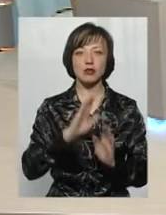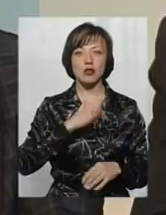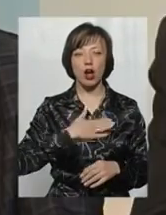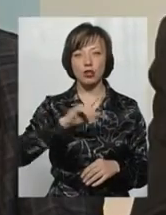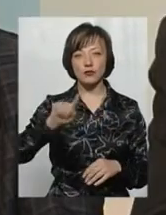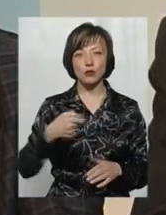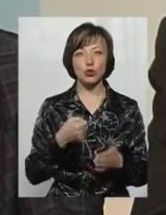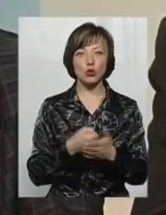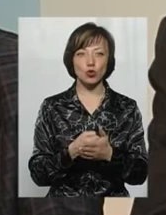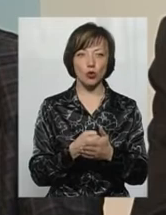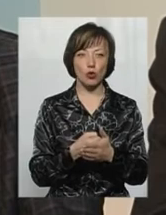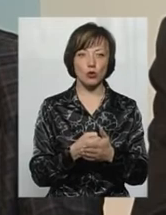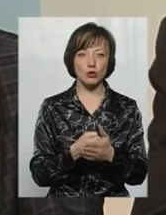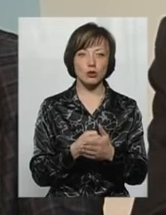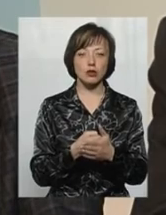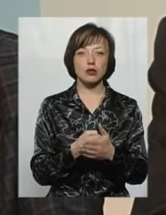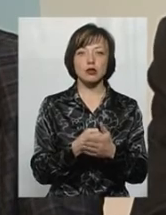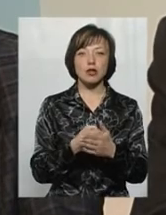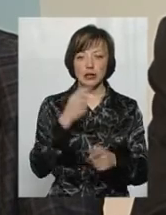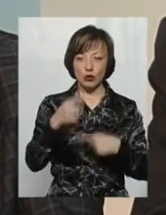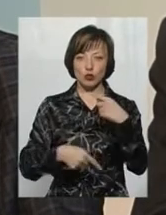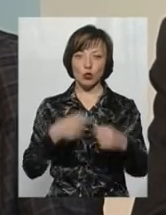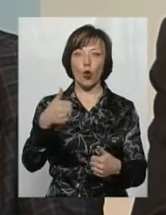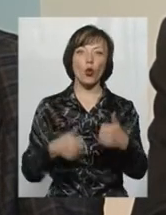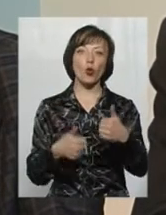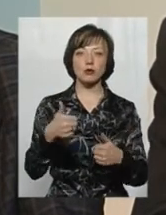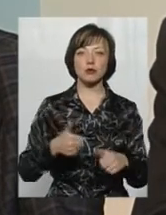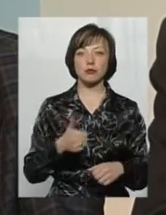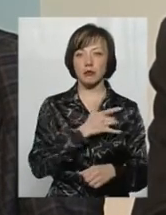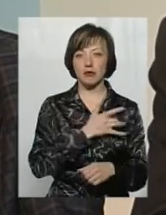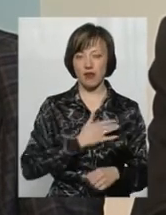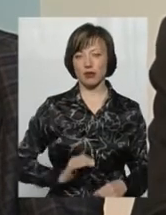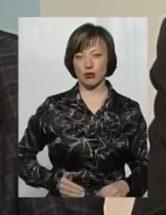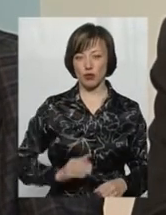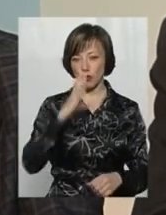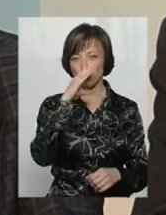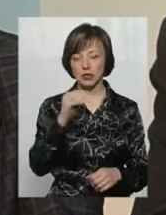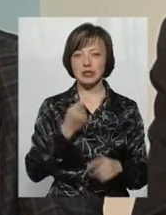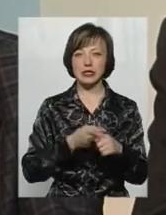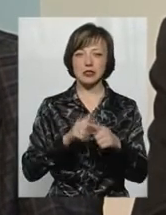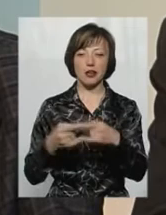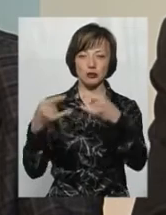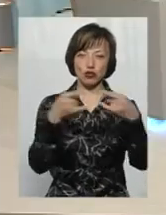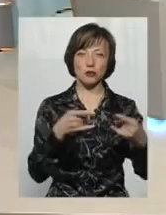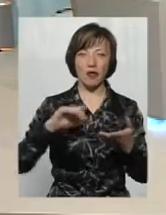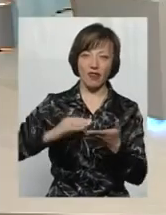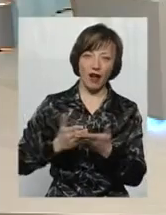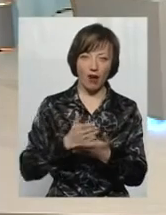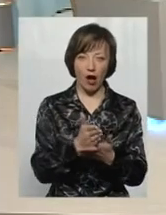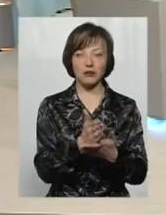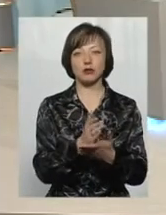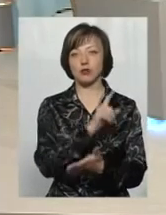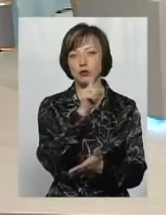буде до наступного конкурсу на перевезення приватним транспортом – це GPS-навігація. Вона буде